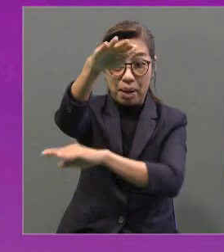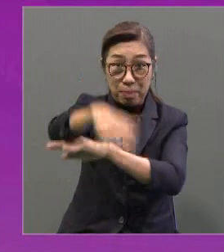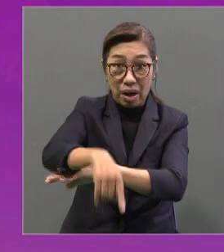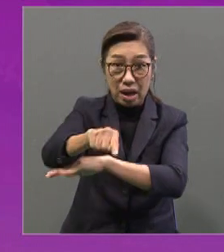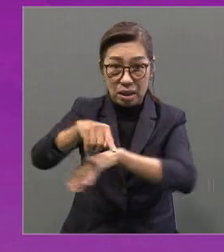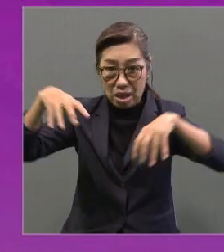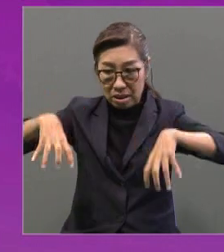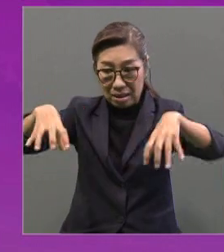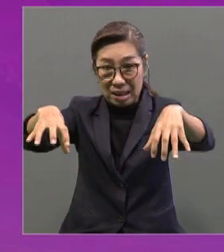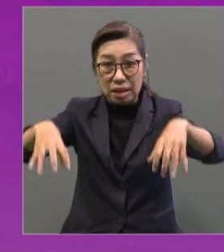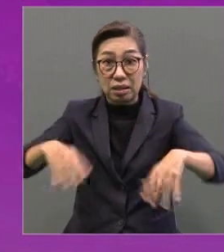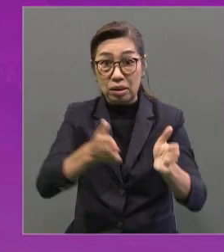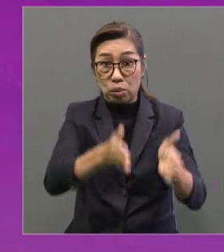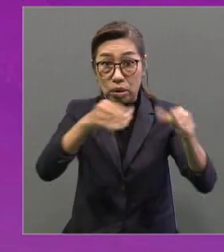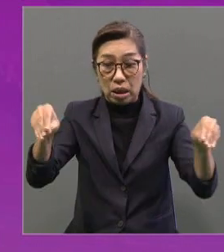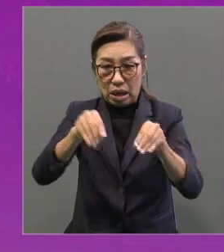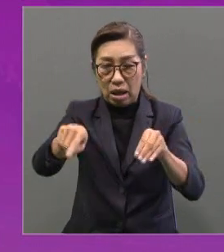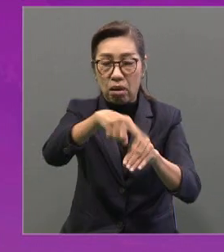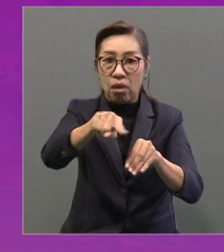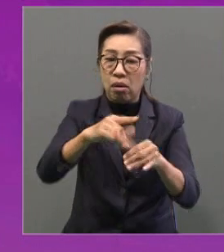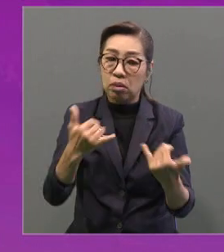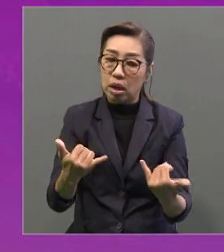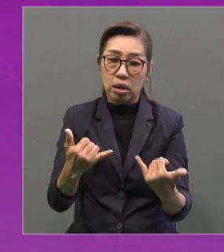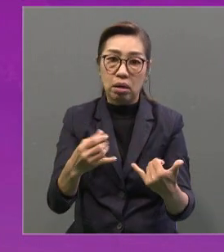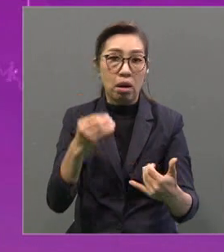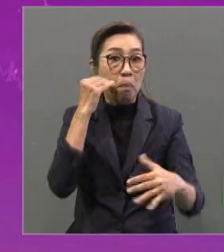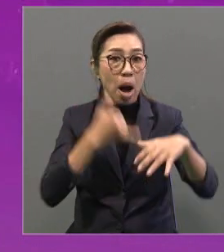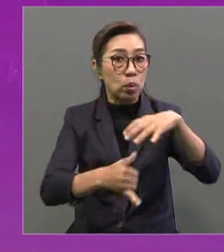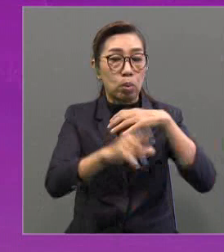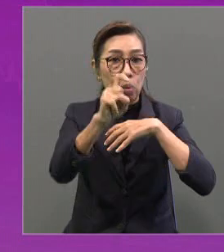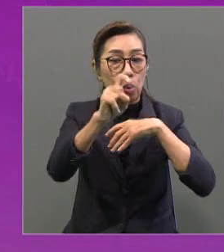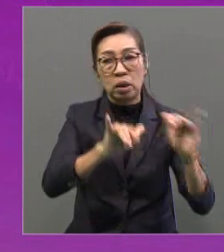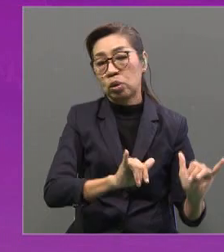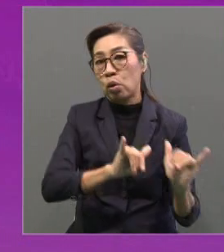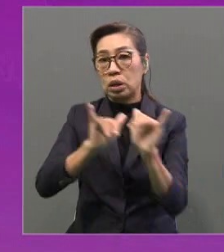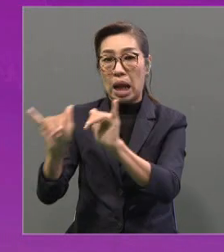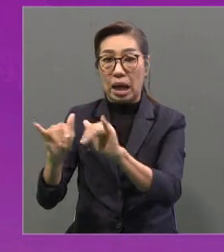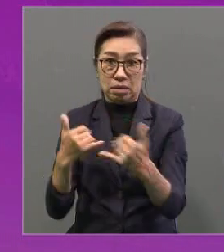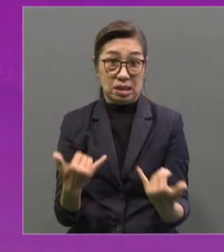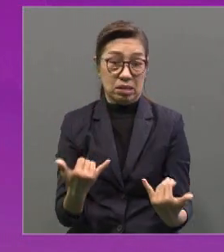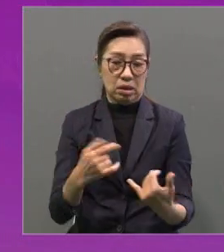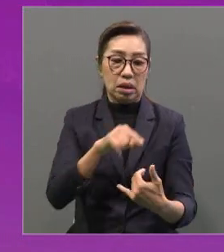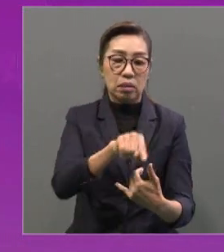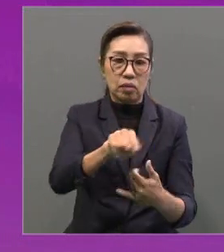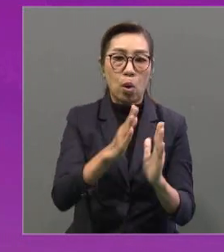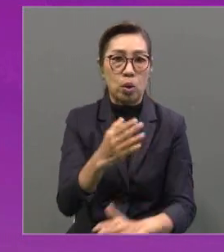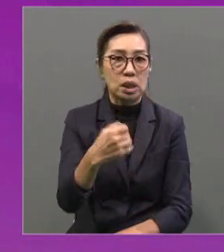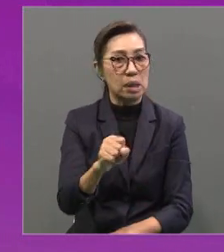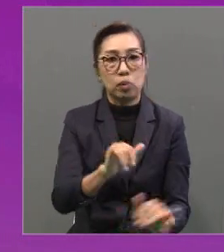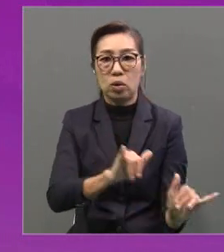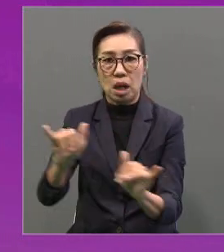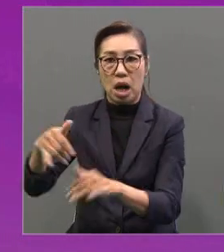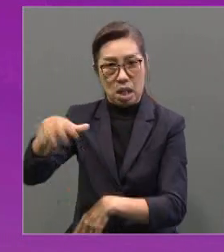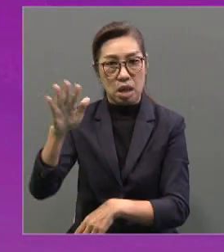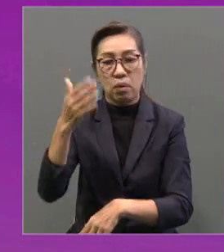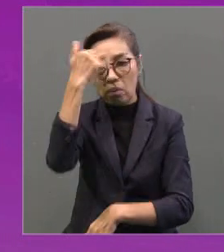การณ์สะพานข้ามแยกถล่มเนี่ยไม่สามารถอาศัยอยู่ได้ ใช่ค่ะอพยพกันไปล่าสุดในขณะนี้คือ10คนด้วยกันบางคนเนี่ยเ